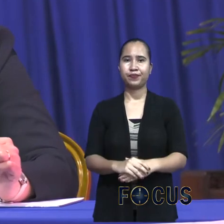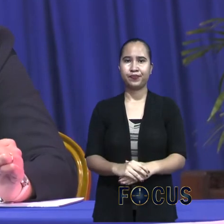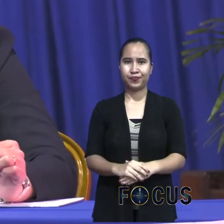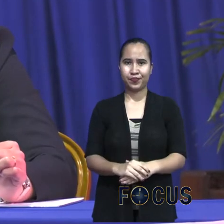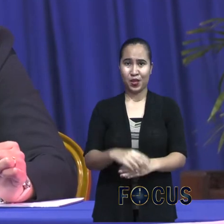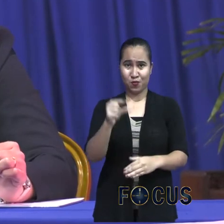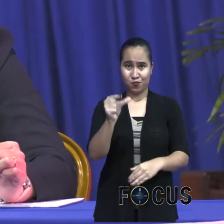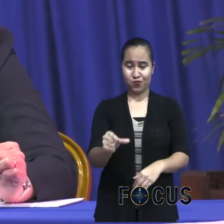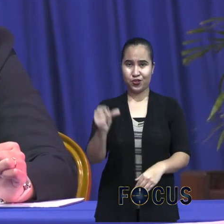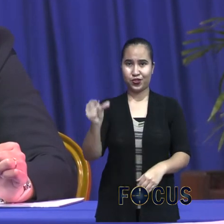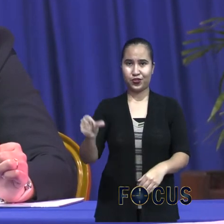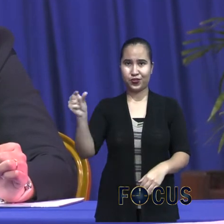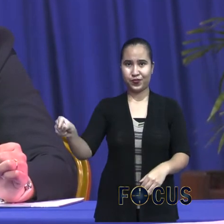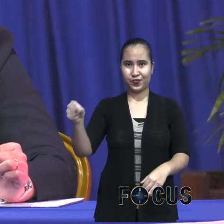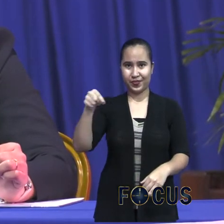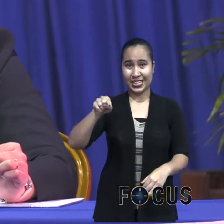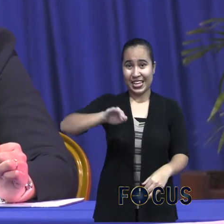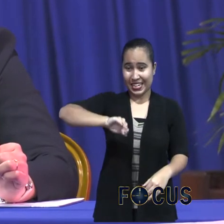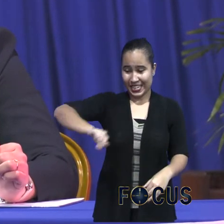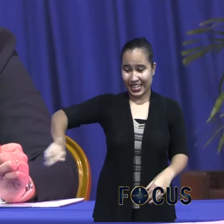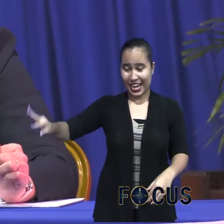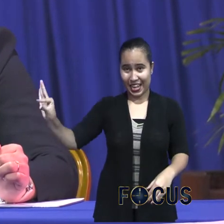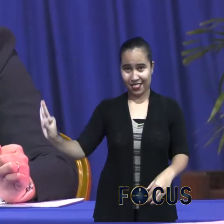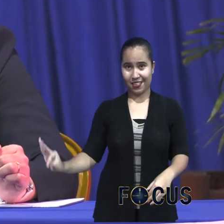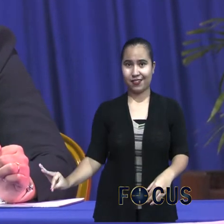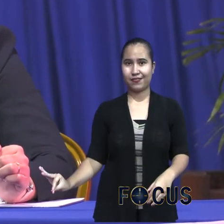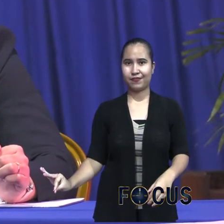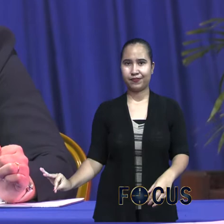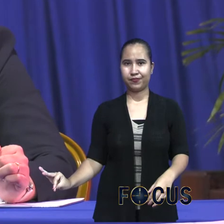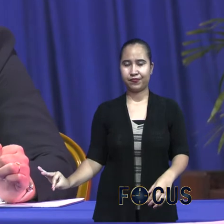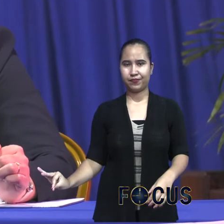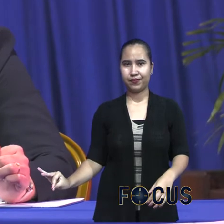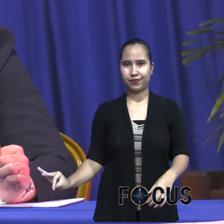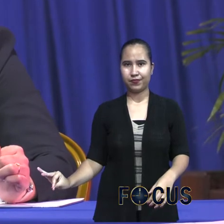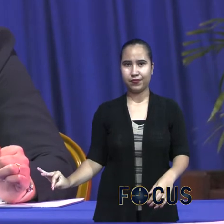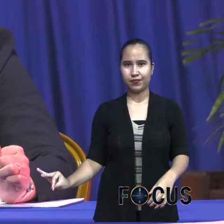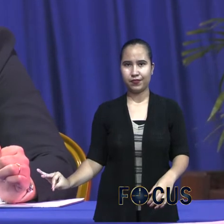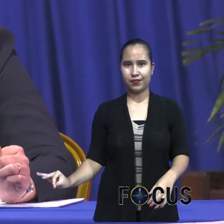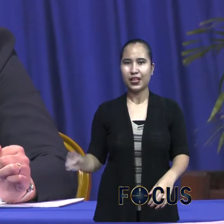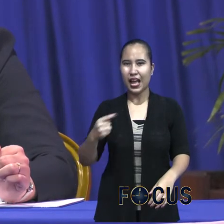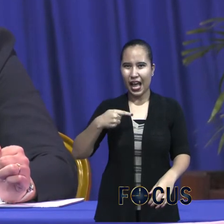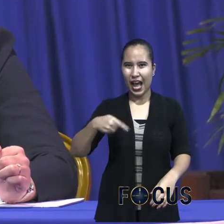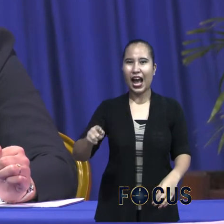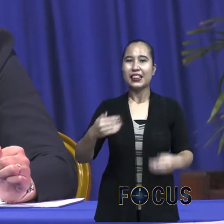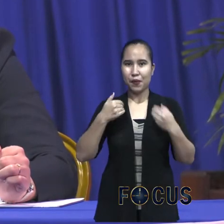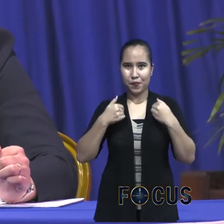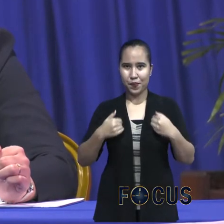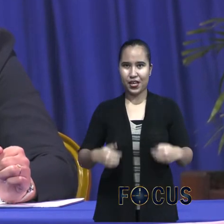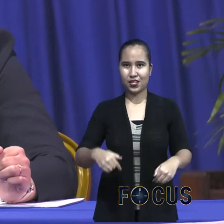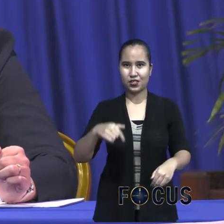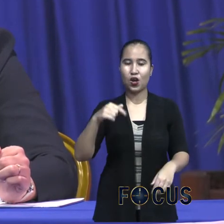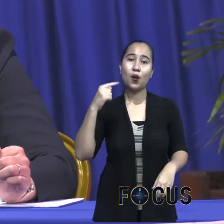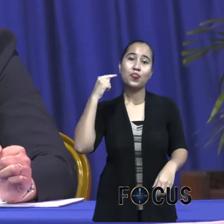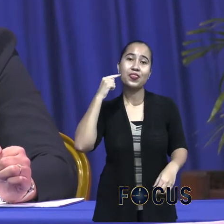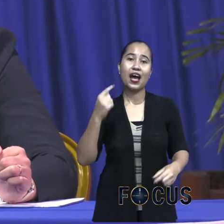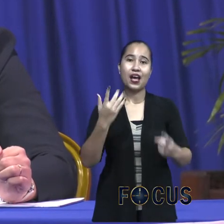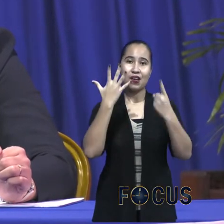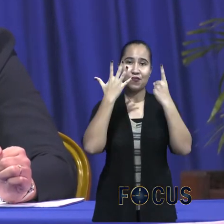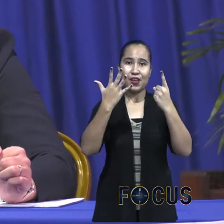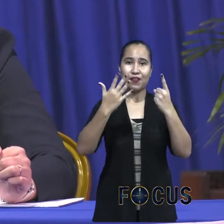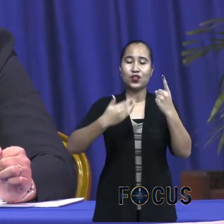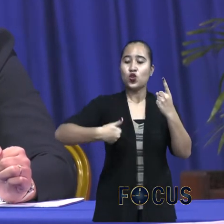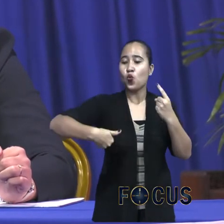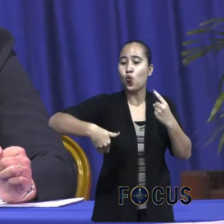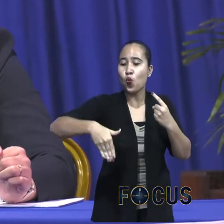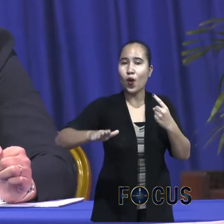Van de personen die in quarantaine geplaatst worden, gaan de mensen op dag 15 uit quarantaine nadat ze